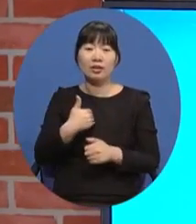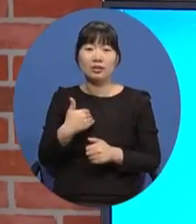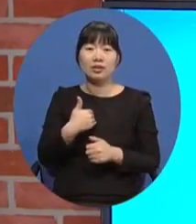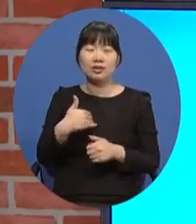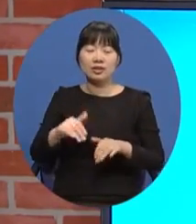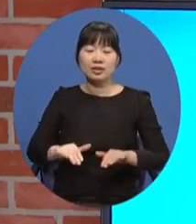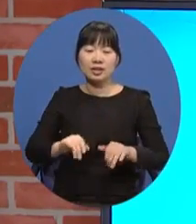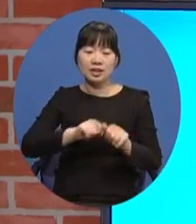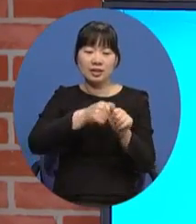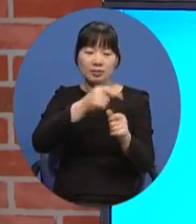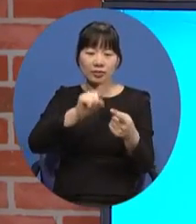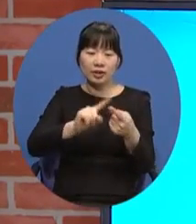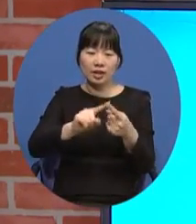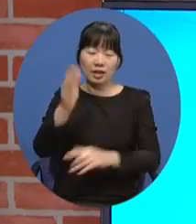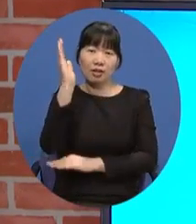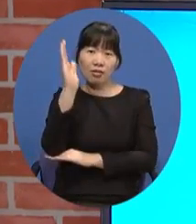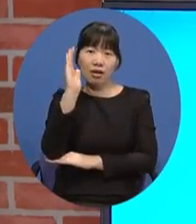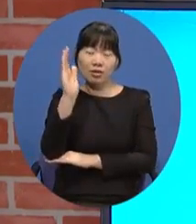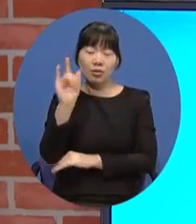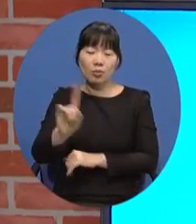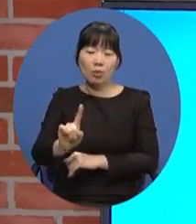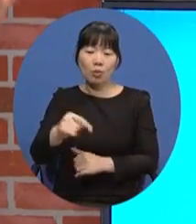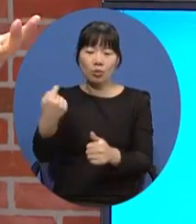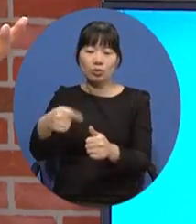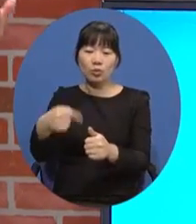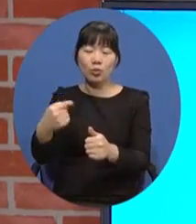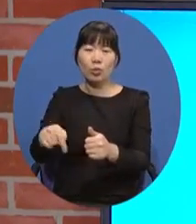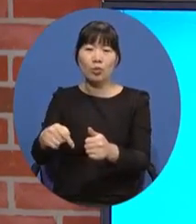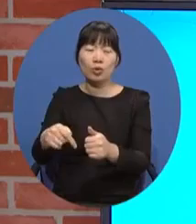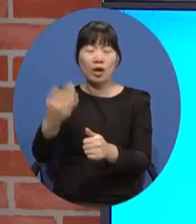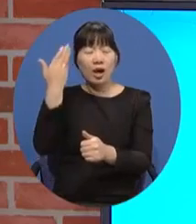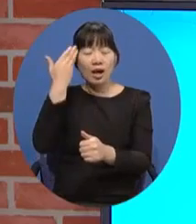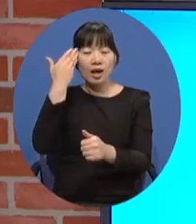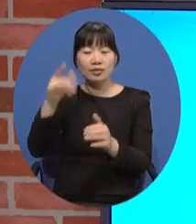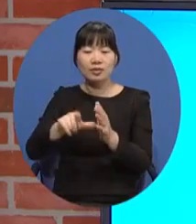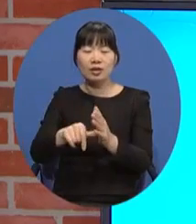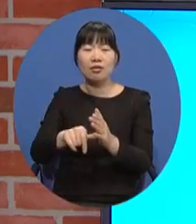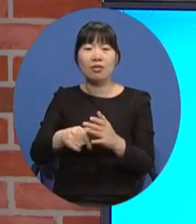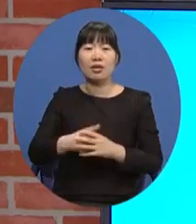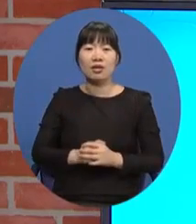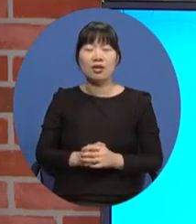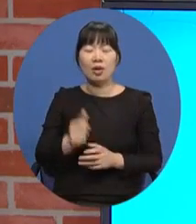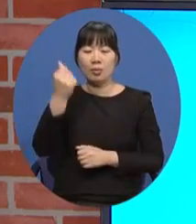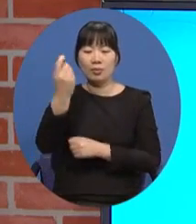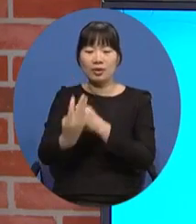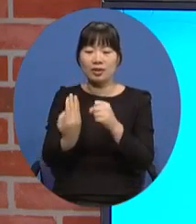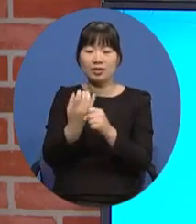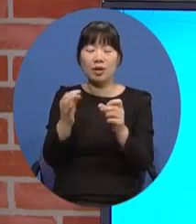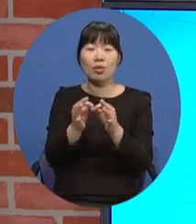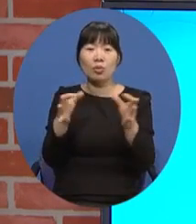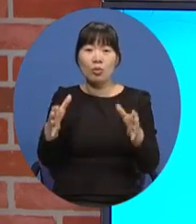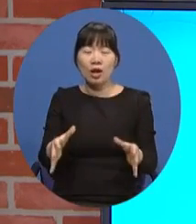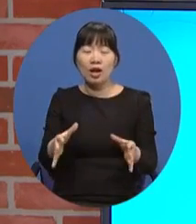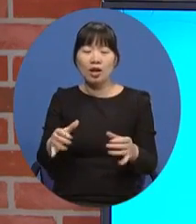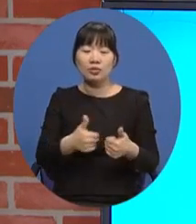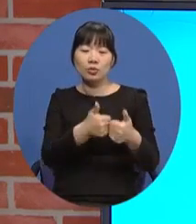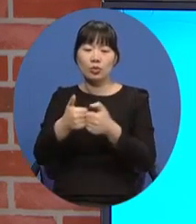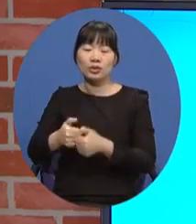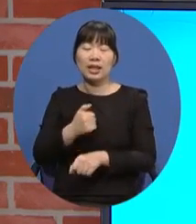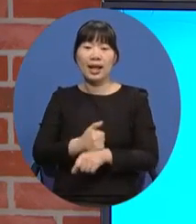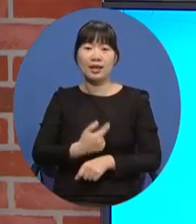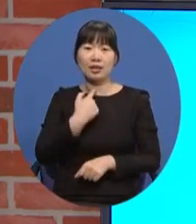이 체벌에 대한 이야기는 뭐 교육학에서 뭐 몇십 년, 몇백 년 논의되어